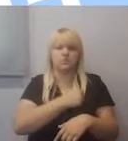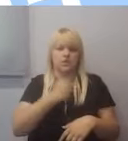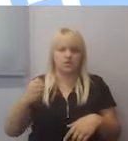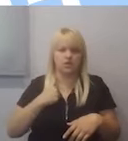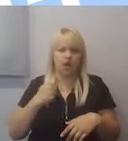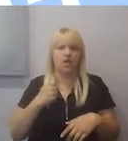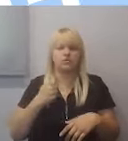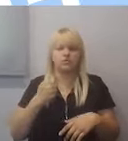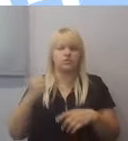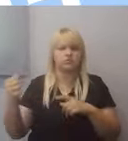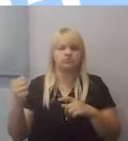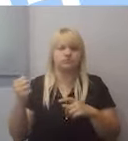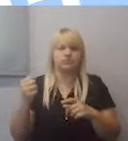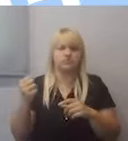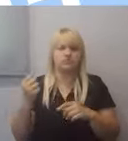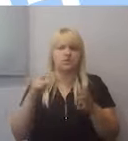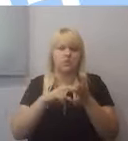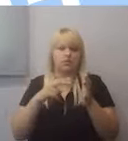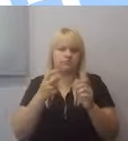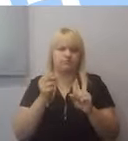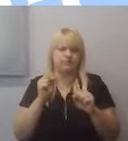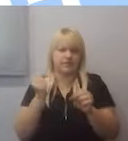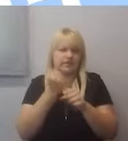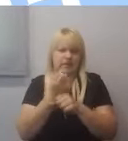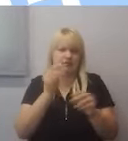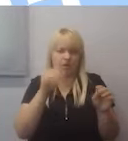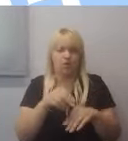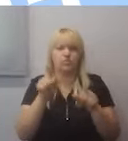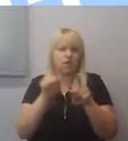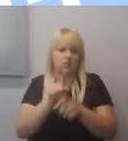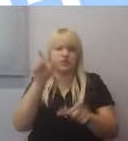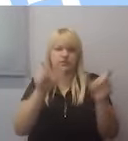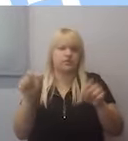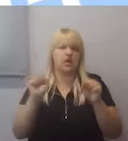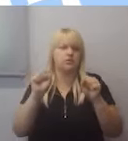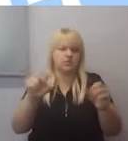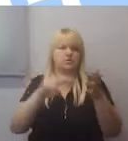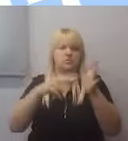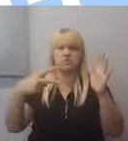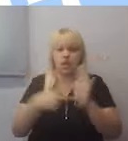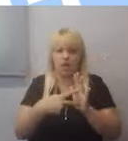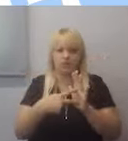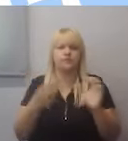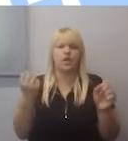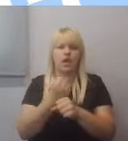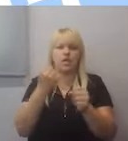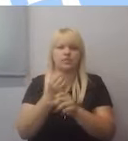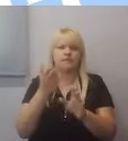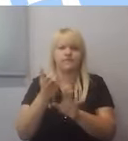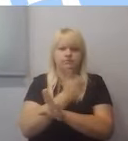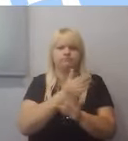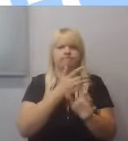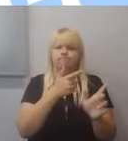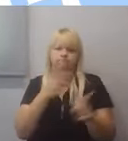ir un otrs ir ka tika aktivizēts cilvē aizsardzības plāns respektīvi tā gatavības pakalpe pilnā gatavībā ar konkrētiem